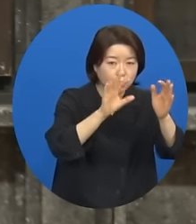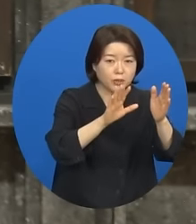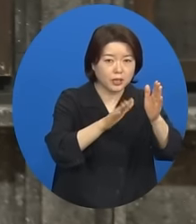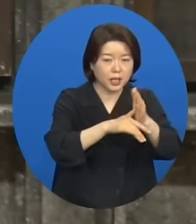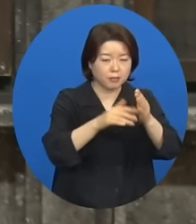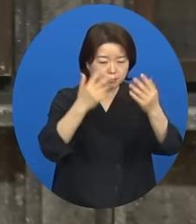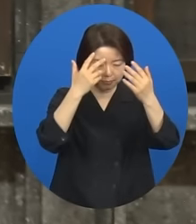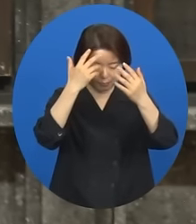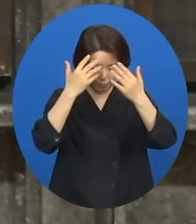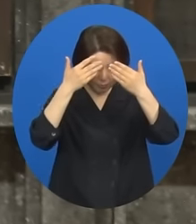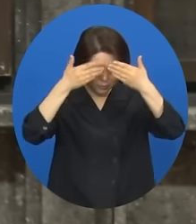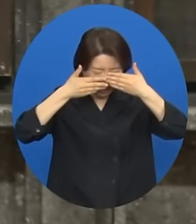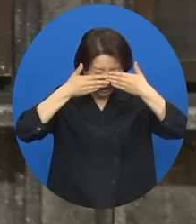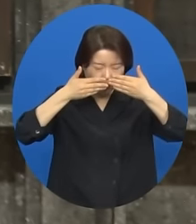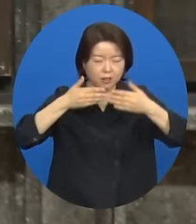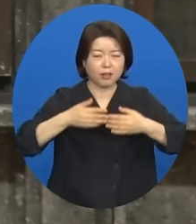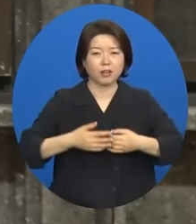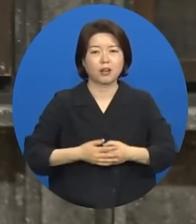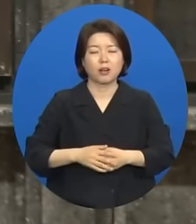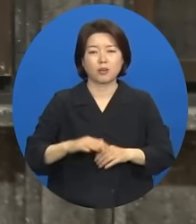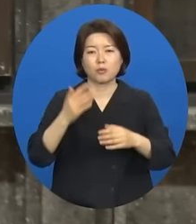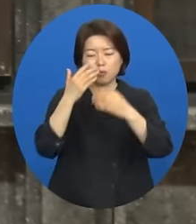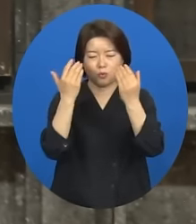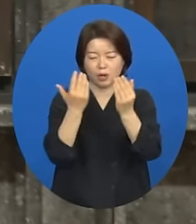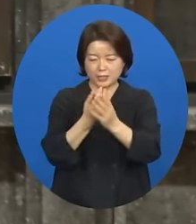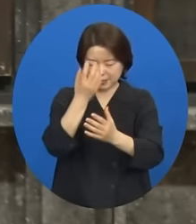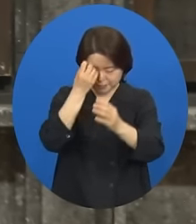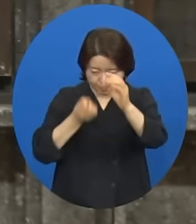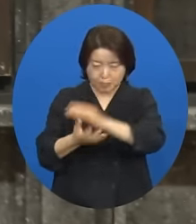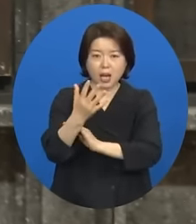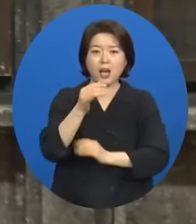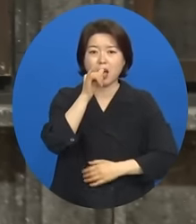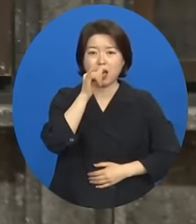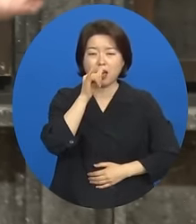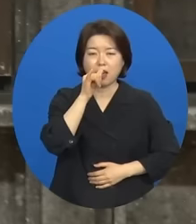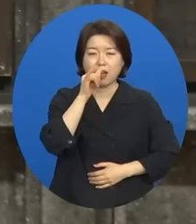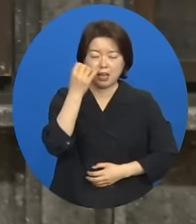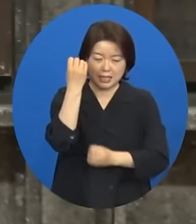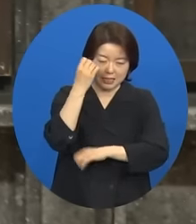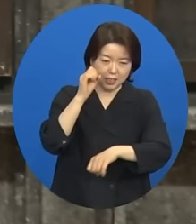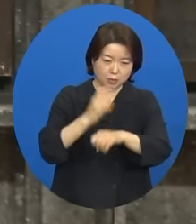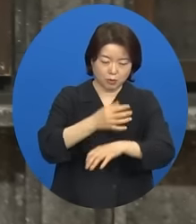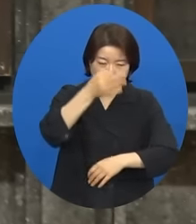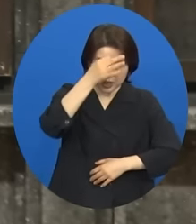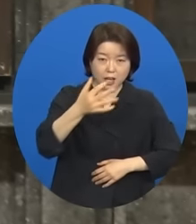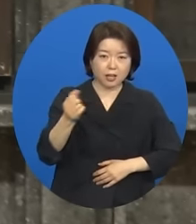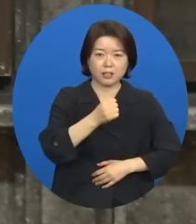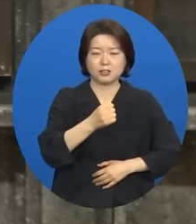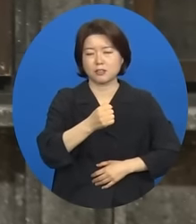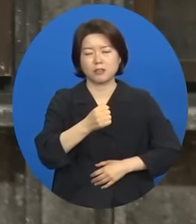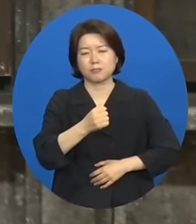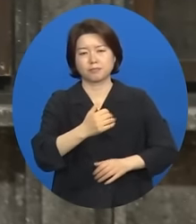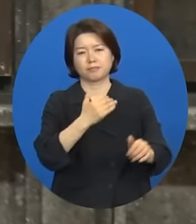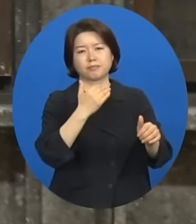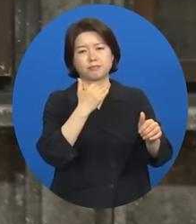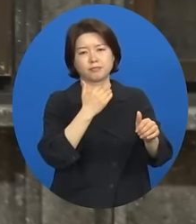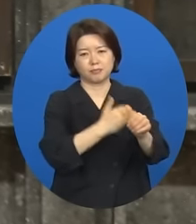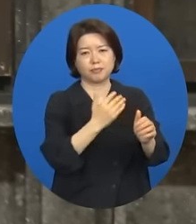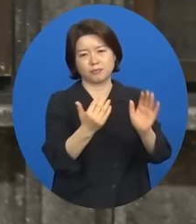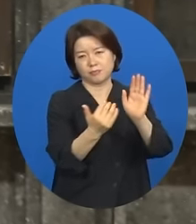만들었어요. 하나님께 완전 항복하는 거예요. 그의 천성적인 어떤 재능과 그를 쳐버린 거죠. 하나님 저